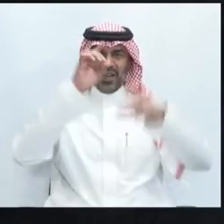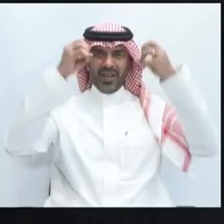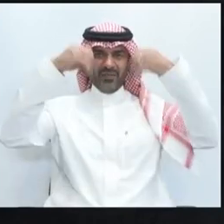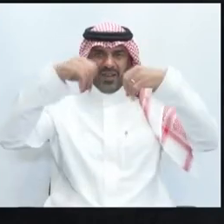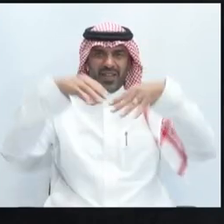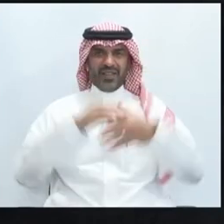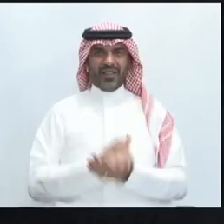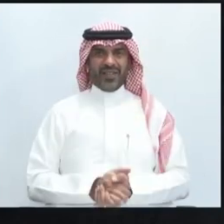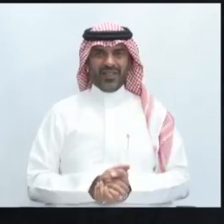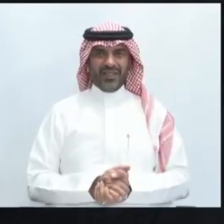ورحمه الله وبركاته